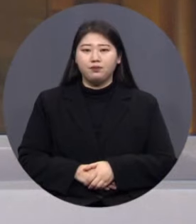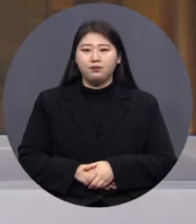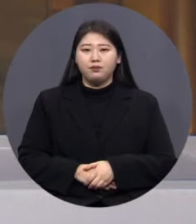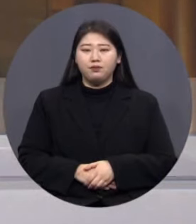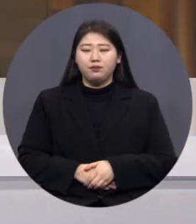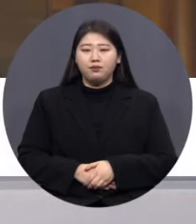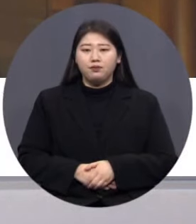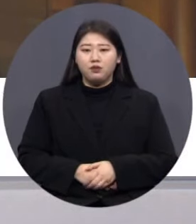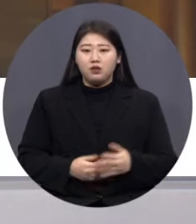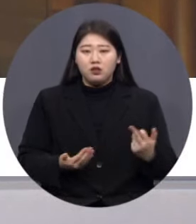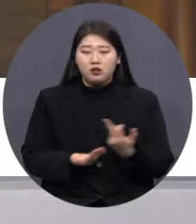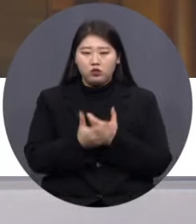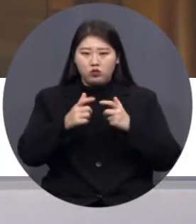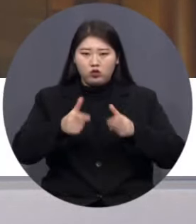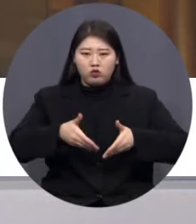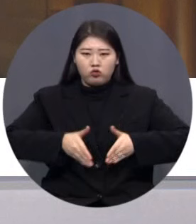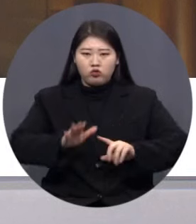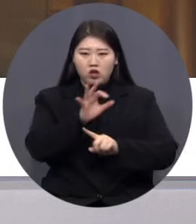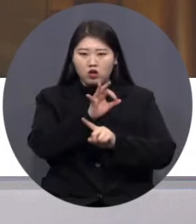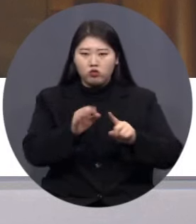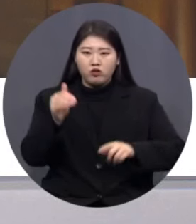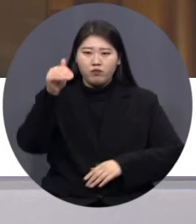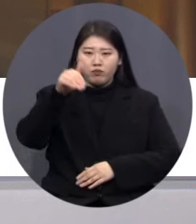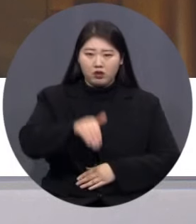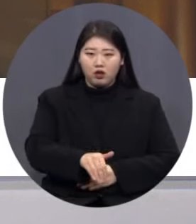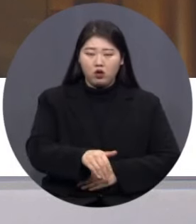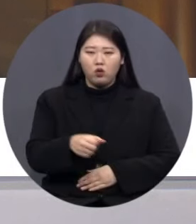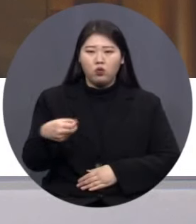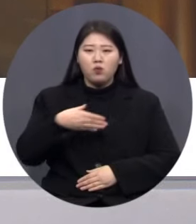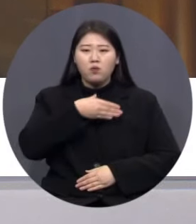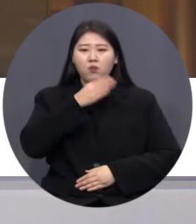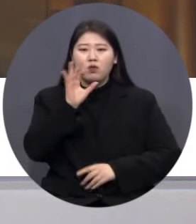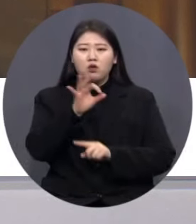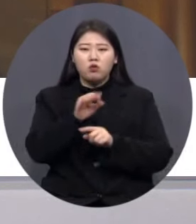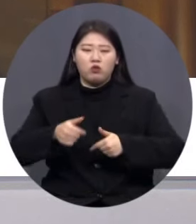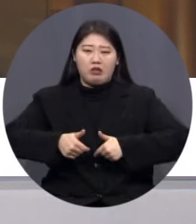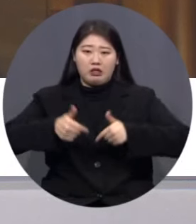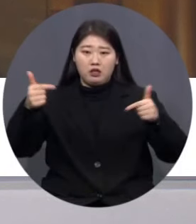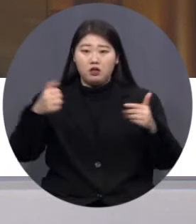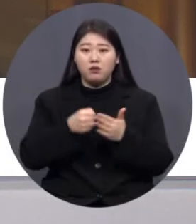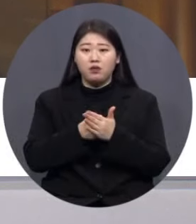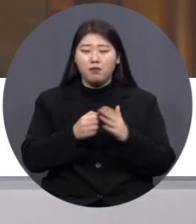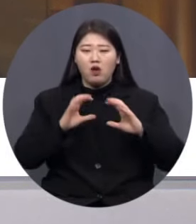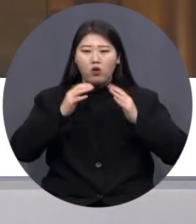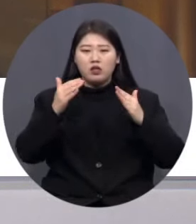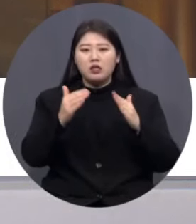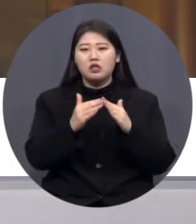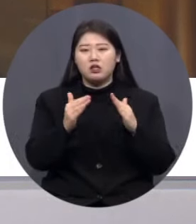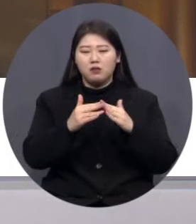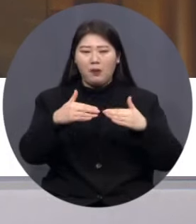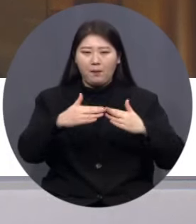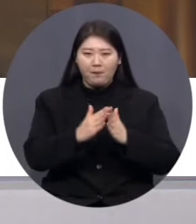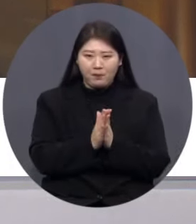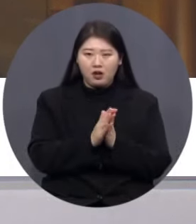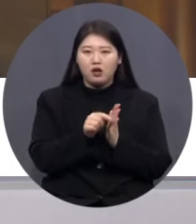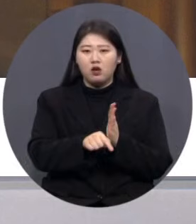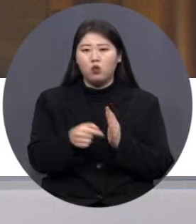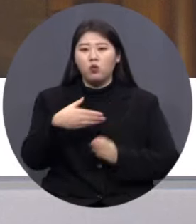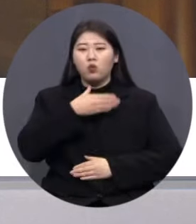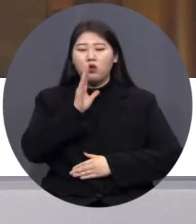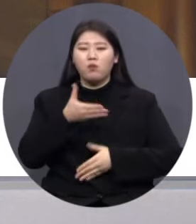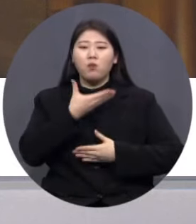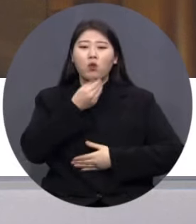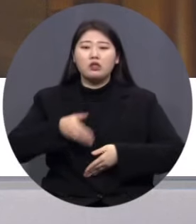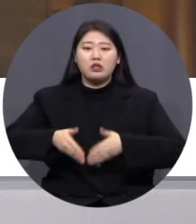있니다 제주 출생률이 떨어지고 고령화가 빨라지면서 어린이집을 폐원에 노인 복시